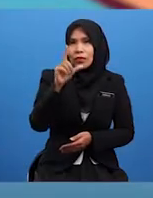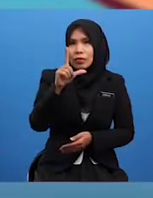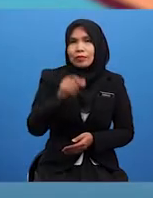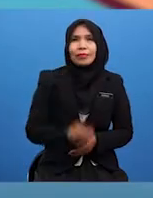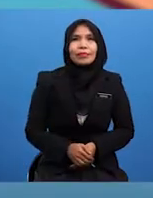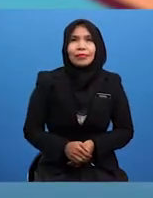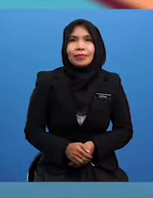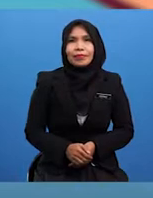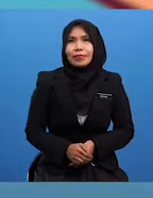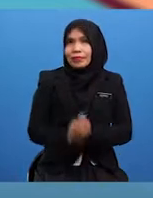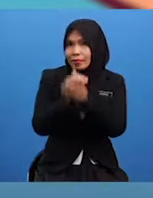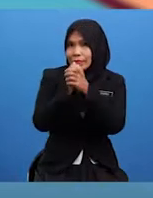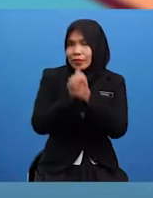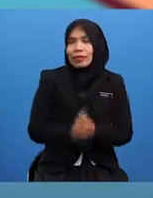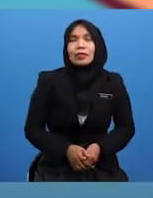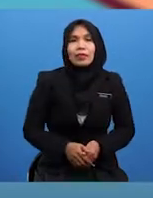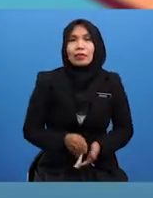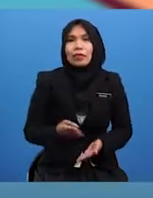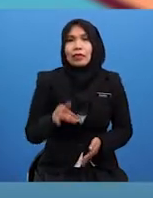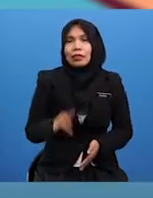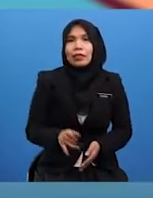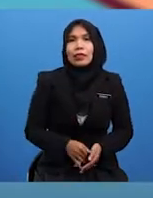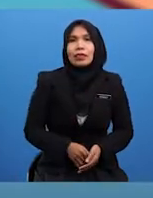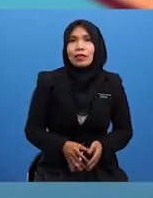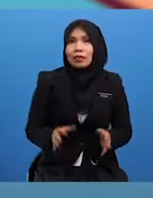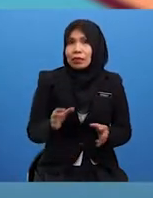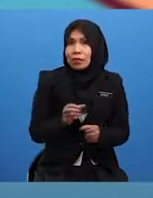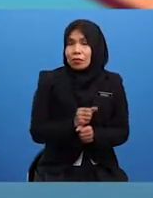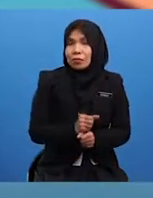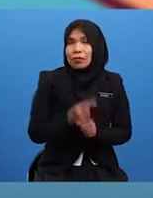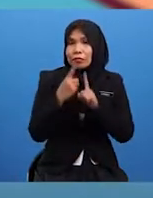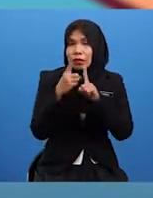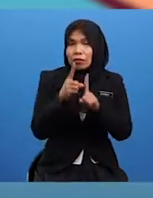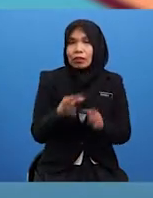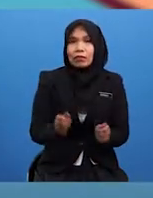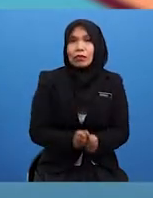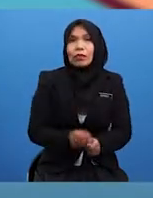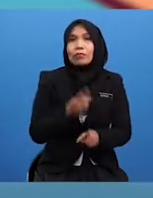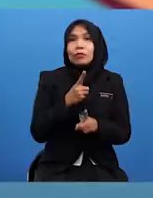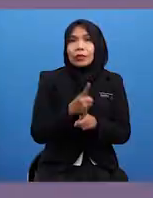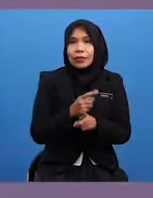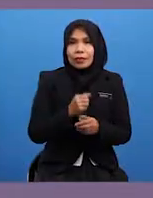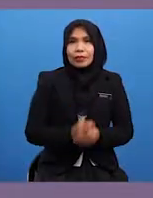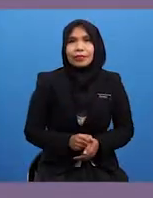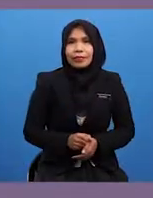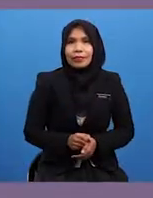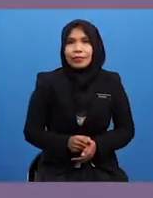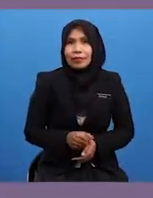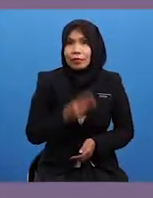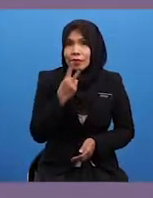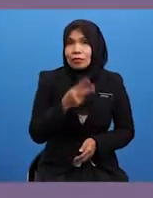Tahniah bagi yang dapat menjawab dengan tepat. Untuk faktor kecerahan mentol yang ketiga